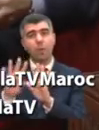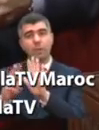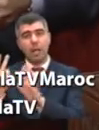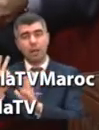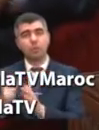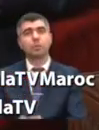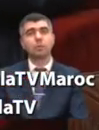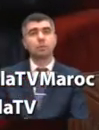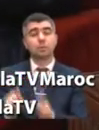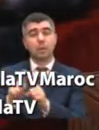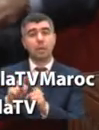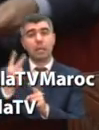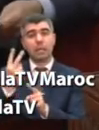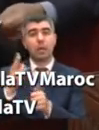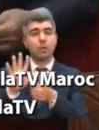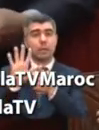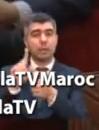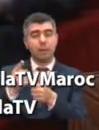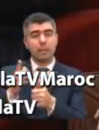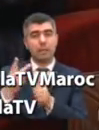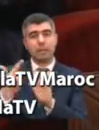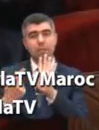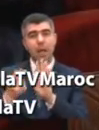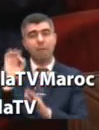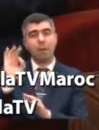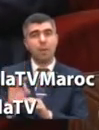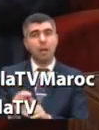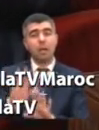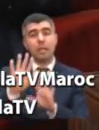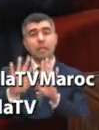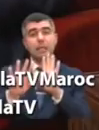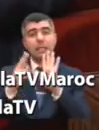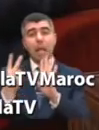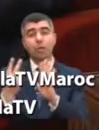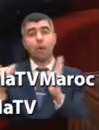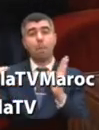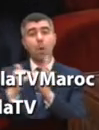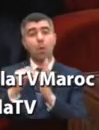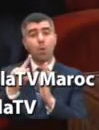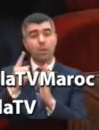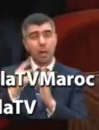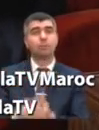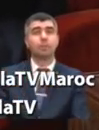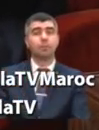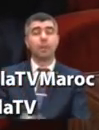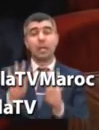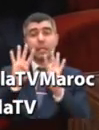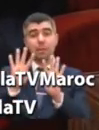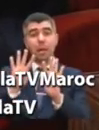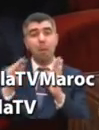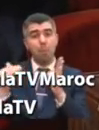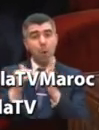الصحية إلى 62.7%، أكثر من 12 مليون مستفيد، 8 مليون عندهم بطائق يعني 8